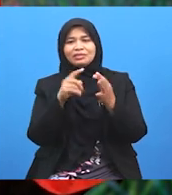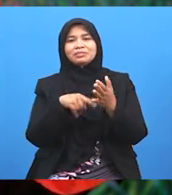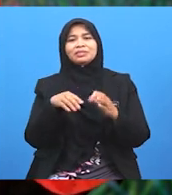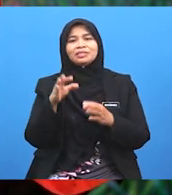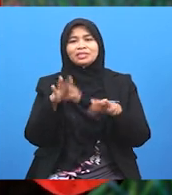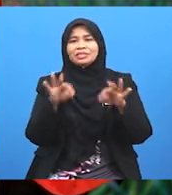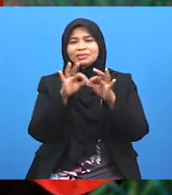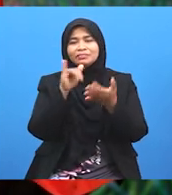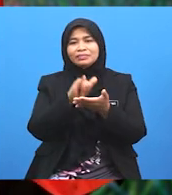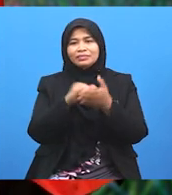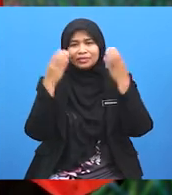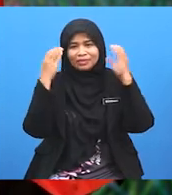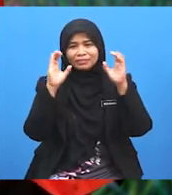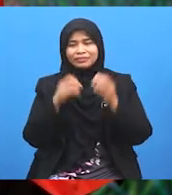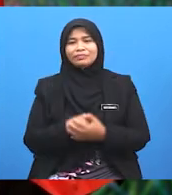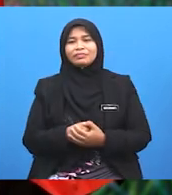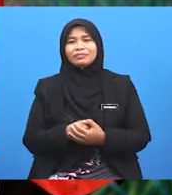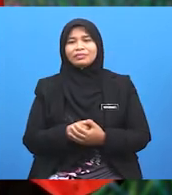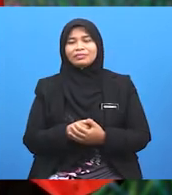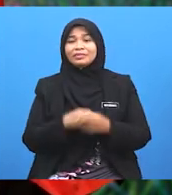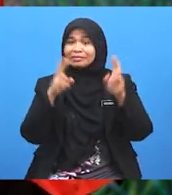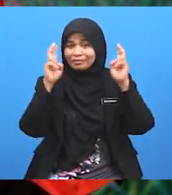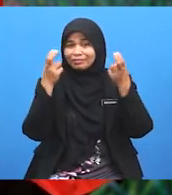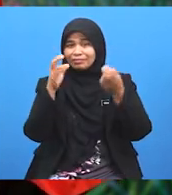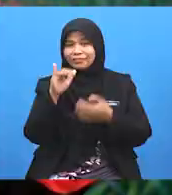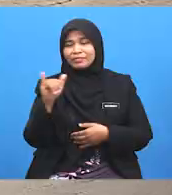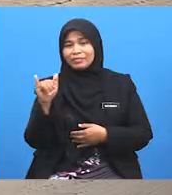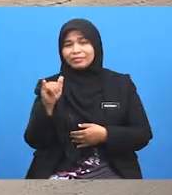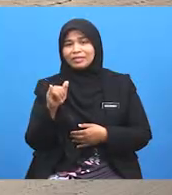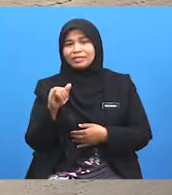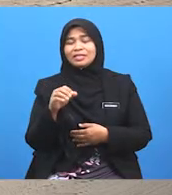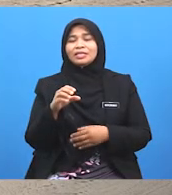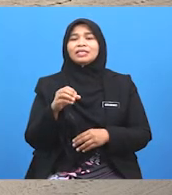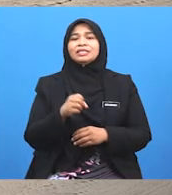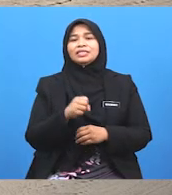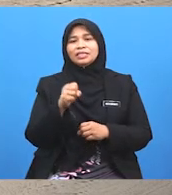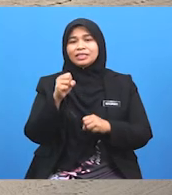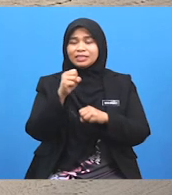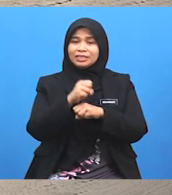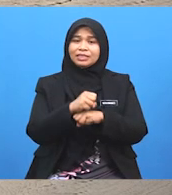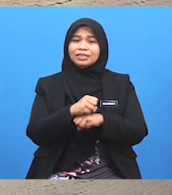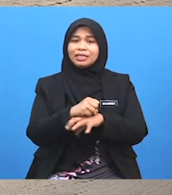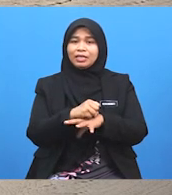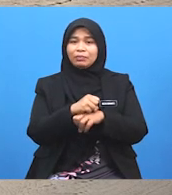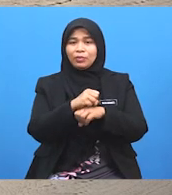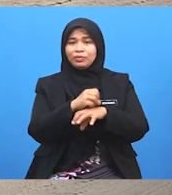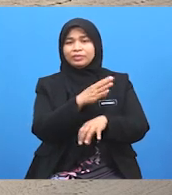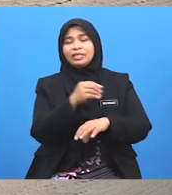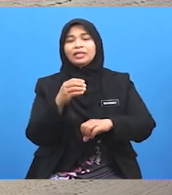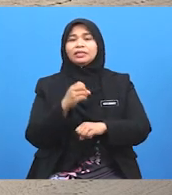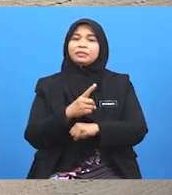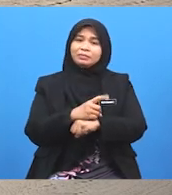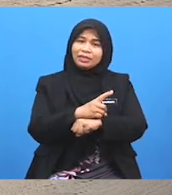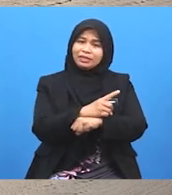cikgu? Tajuknya berbunyi begini. Si Semut dan Si Belalang.